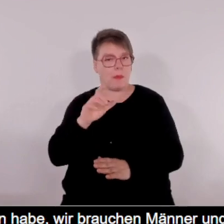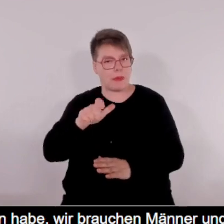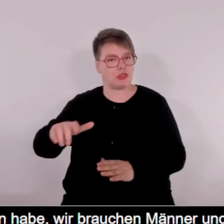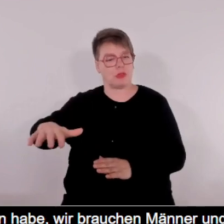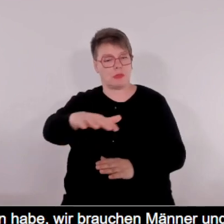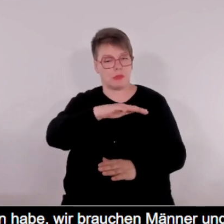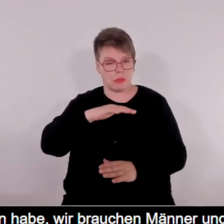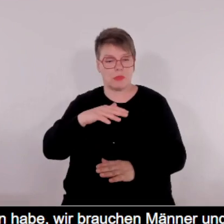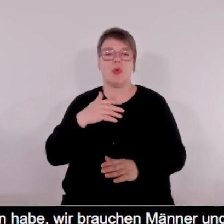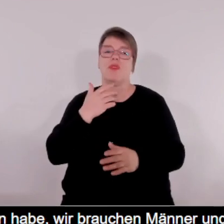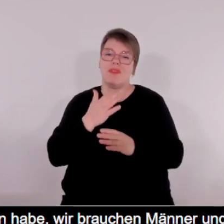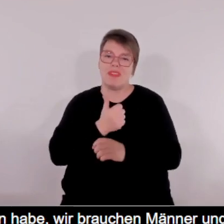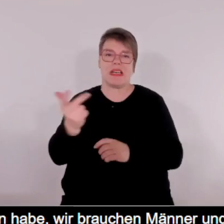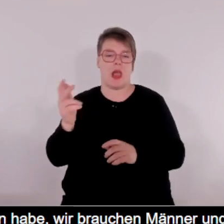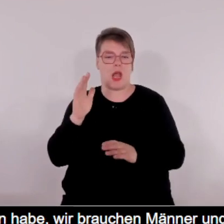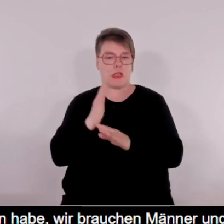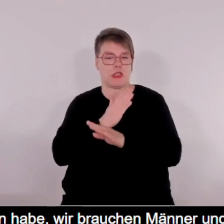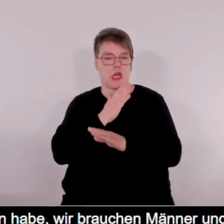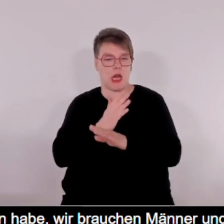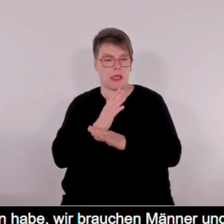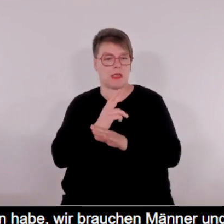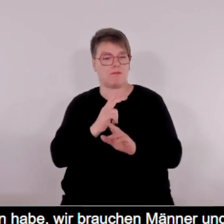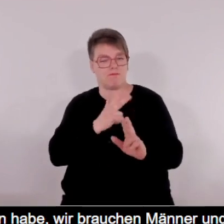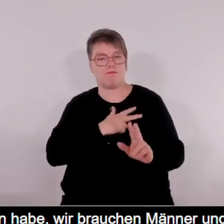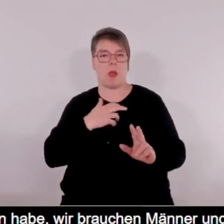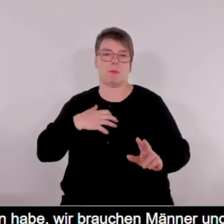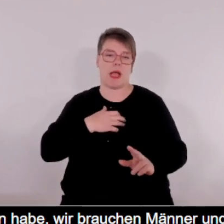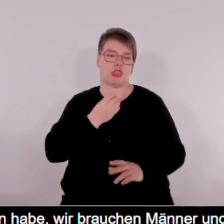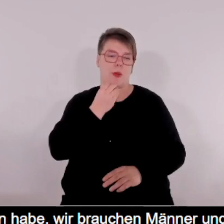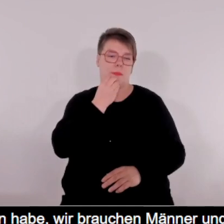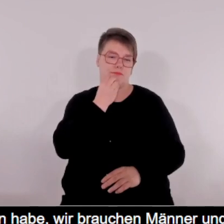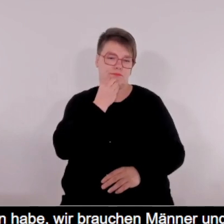Dann kommen wir zu Ihren Fragen. Den Anfang macht Lisa Weiß vom Bayerischen Rundfunk.